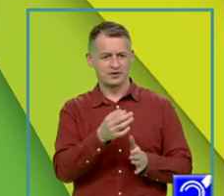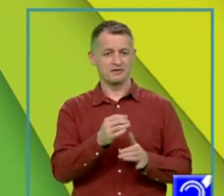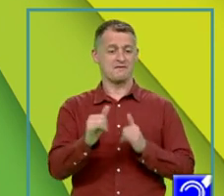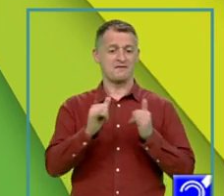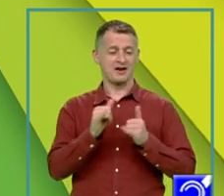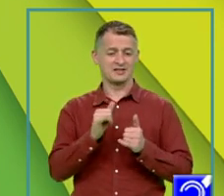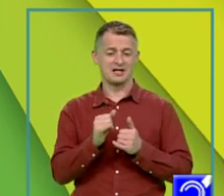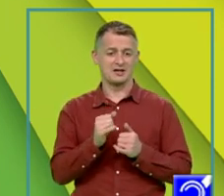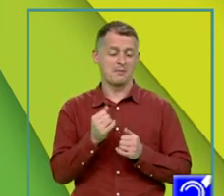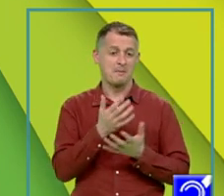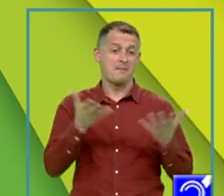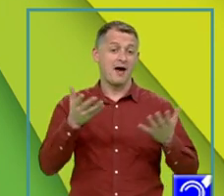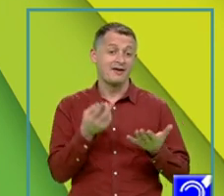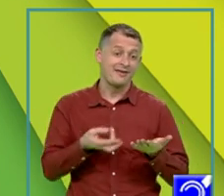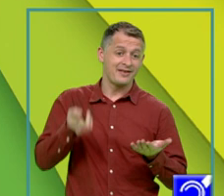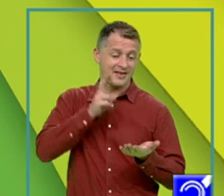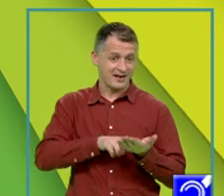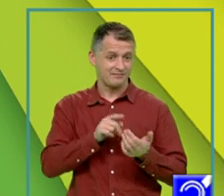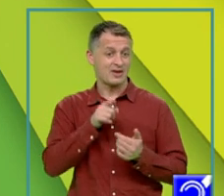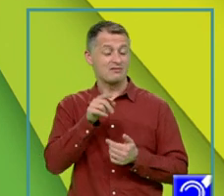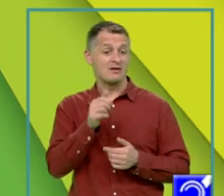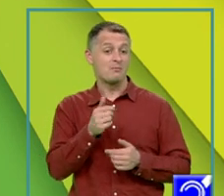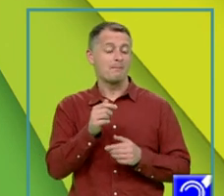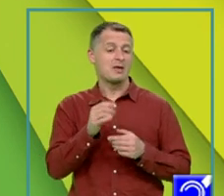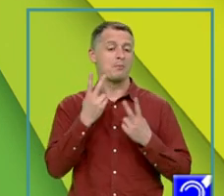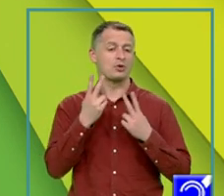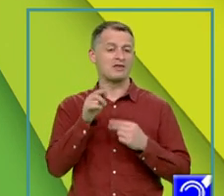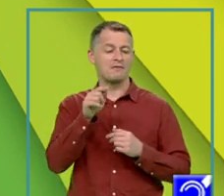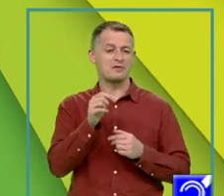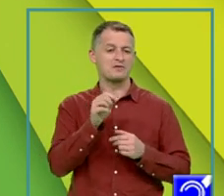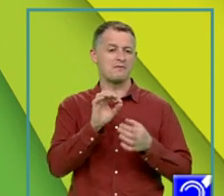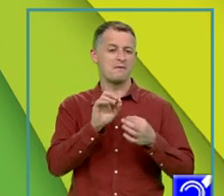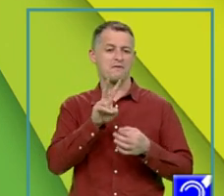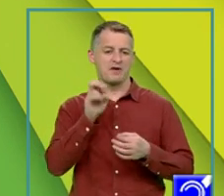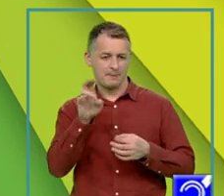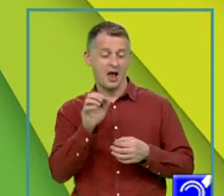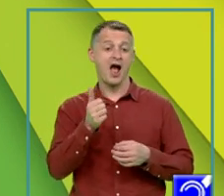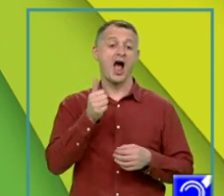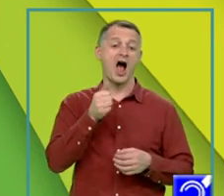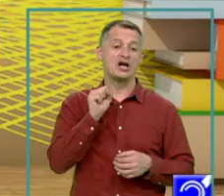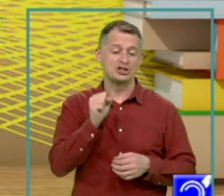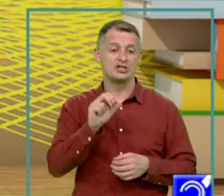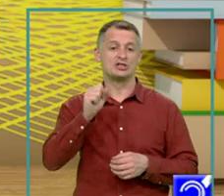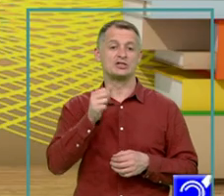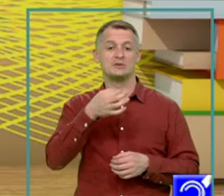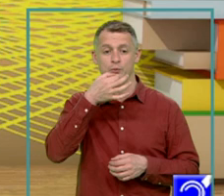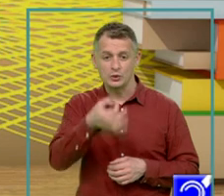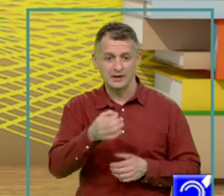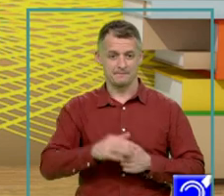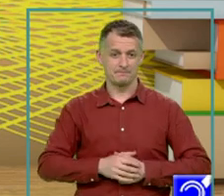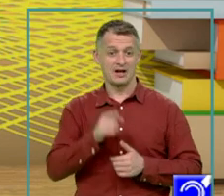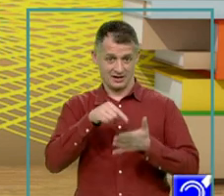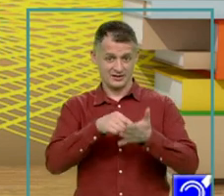iar și mă interesează acest verb aș pune pe care au evidențiat cromatica aici cu albastru și vom spus data trecută